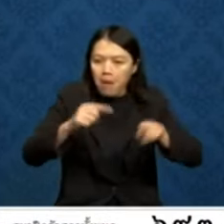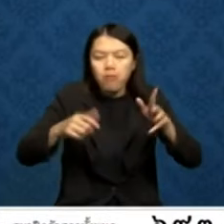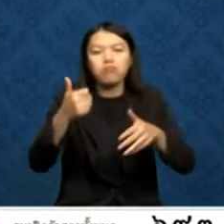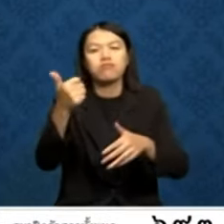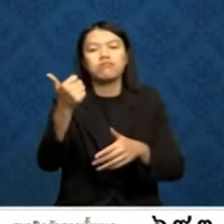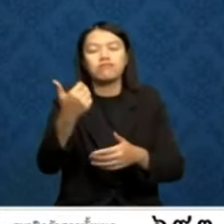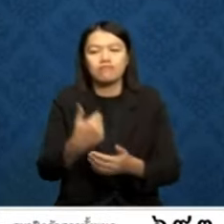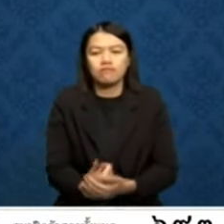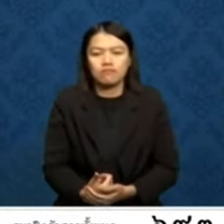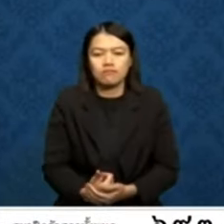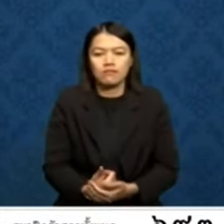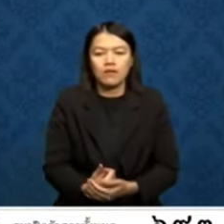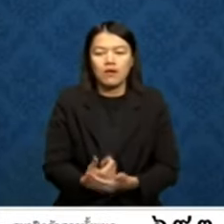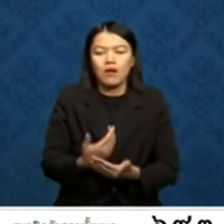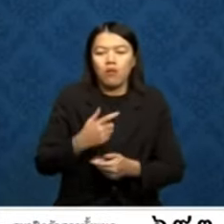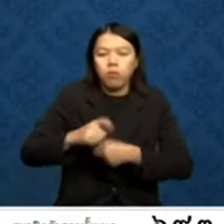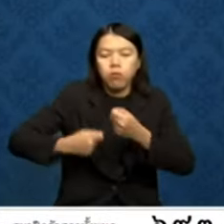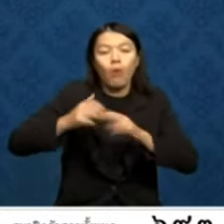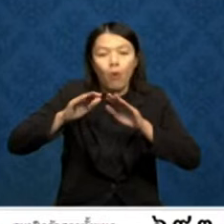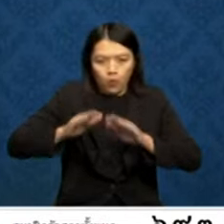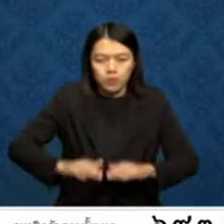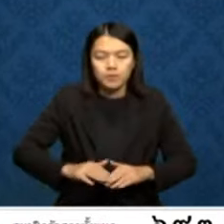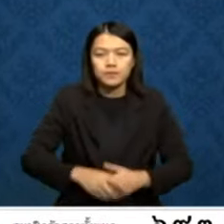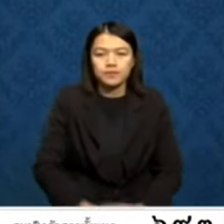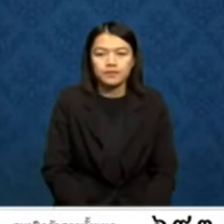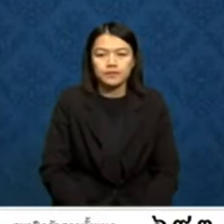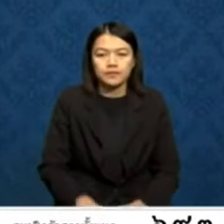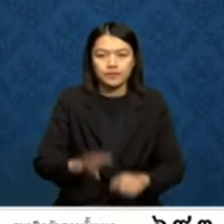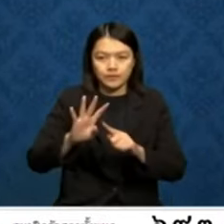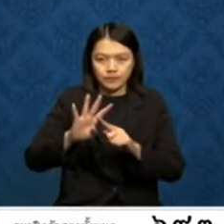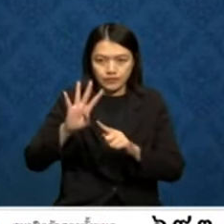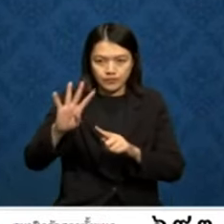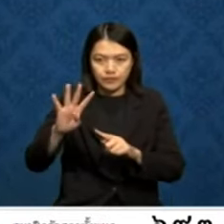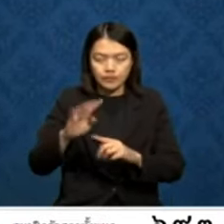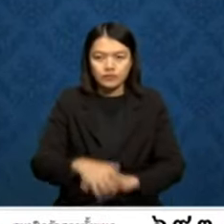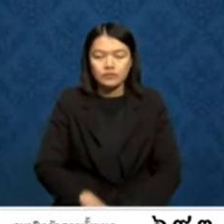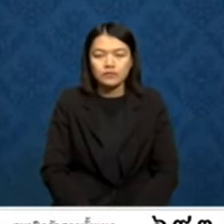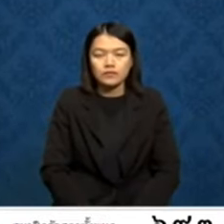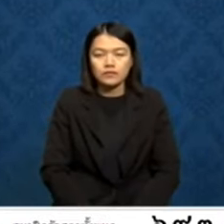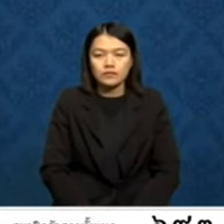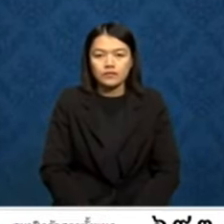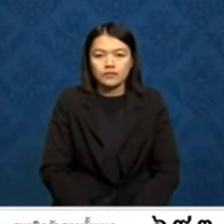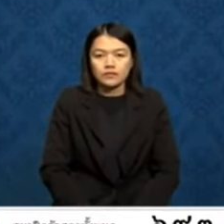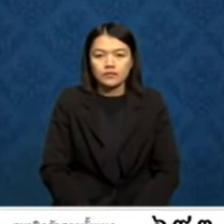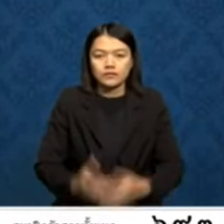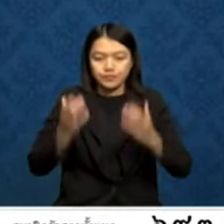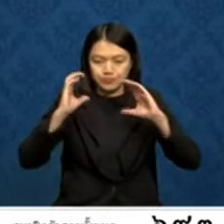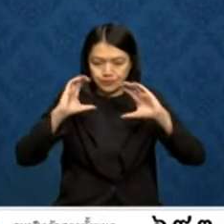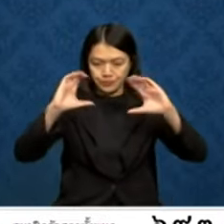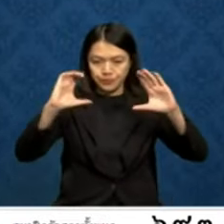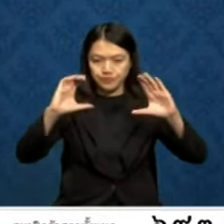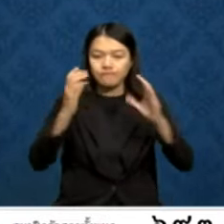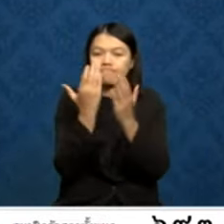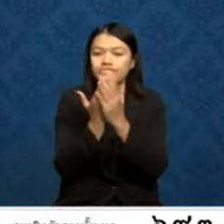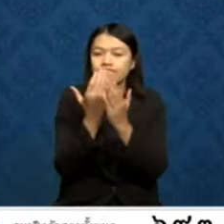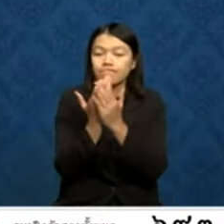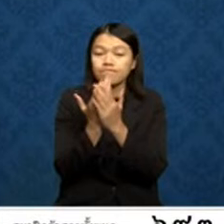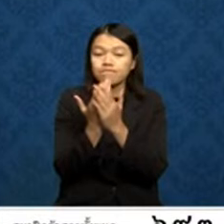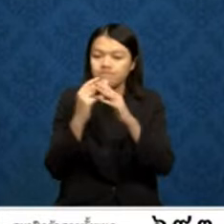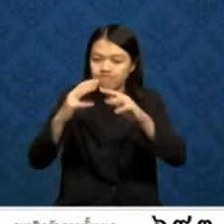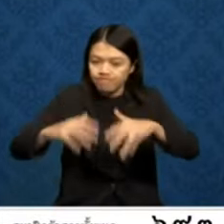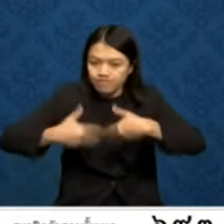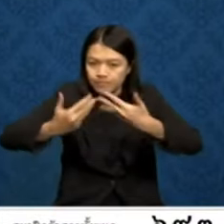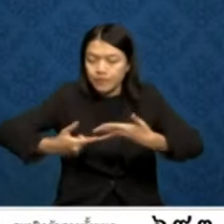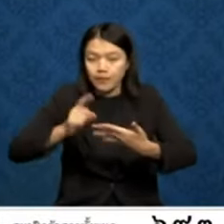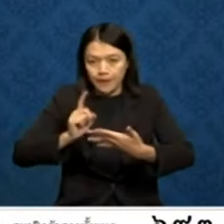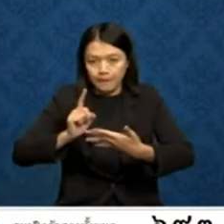างนโยบายที่4รัฐบาลจะสร้างรายได้ใหม่ของรัฐด้วยการนำ